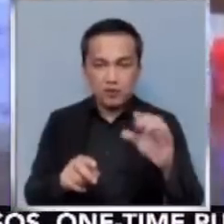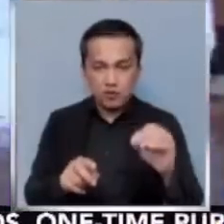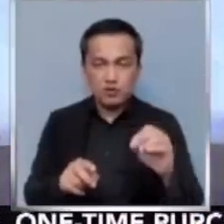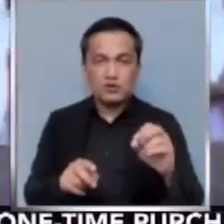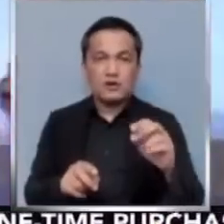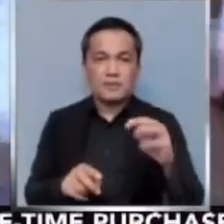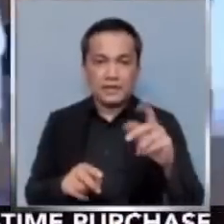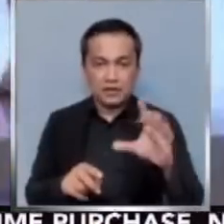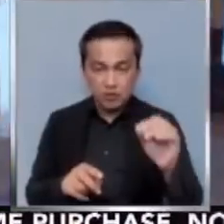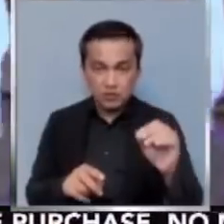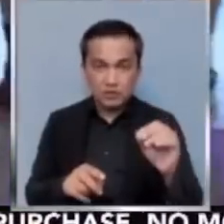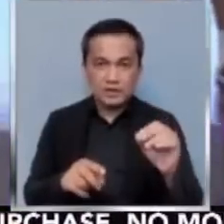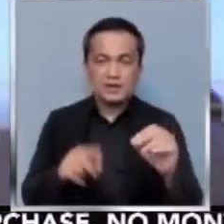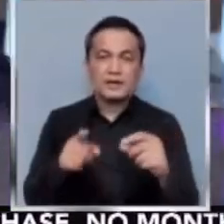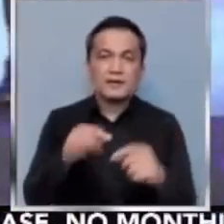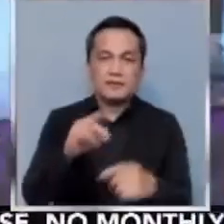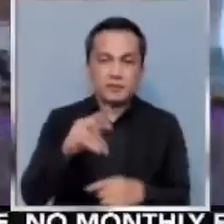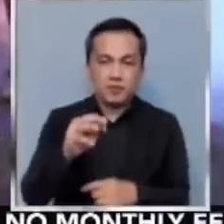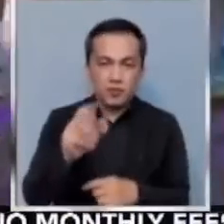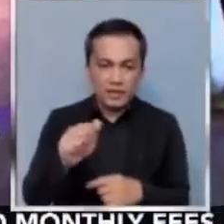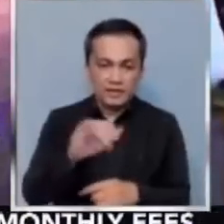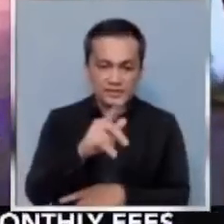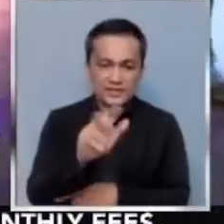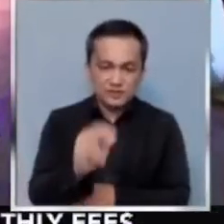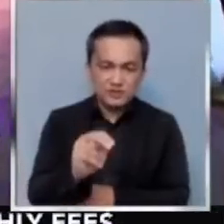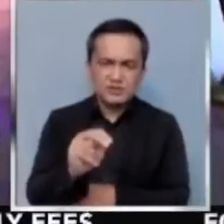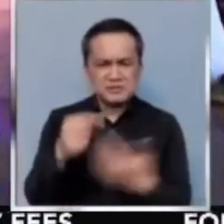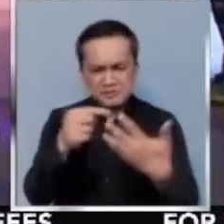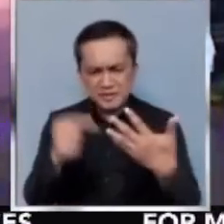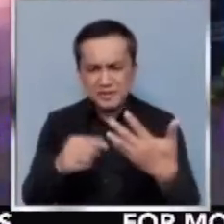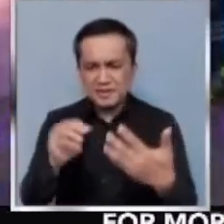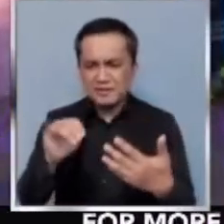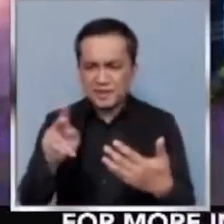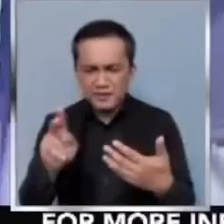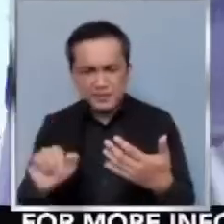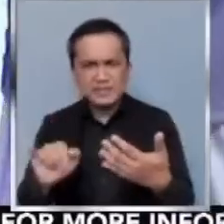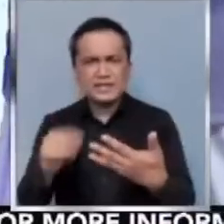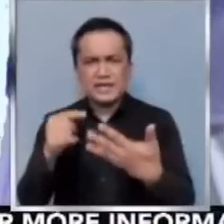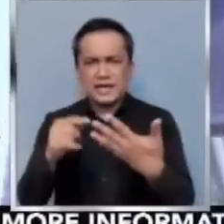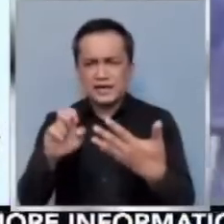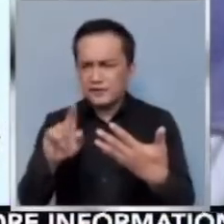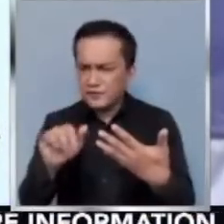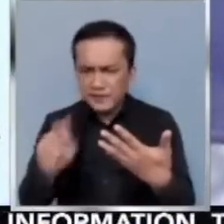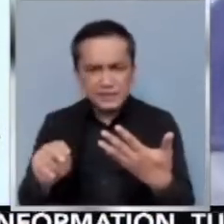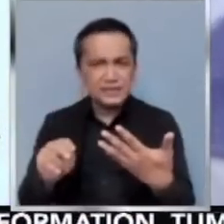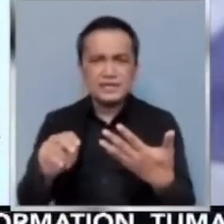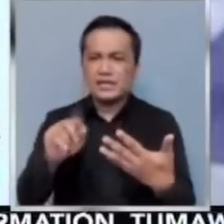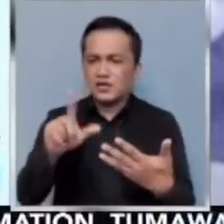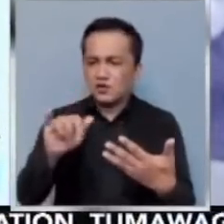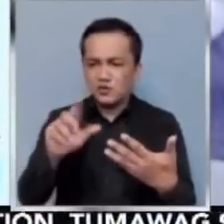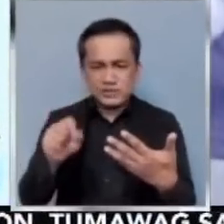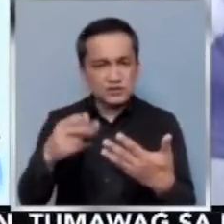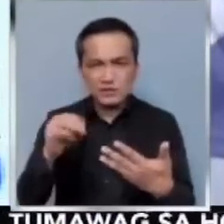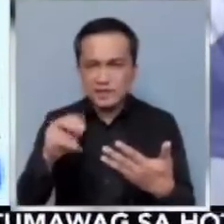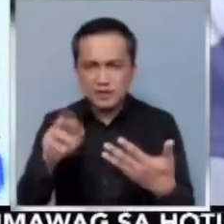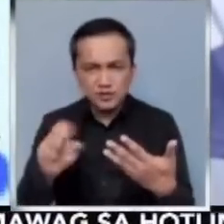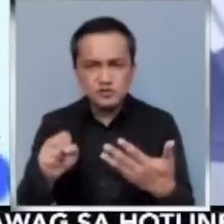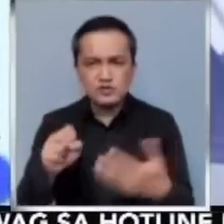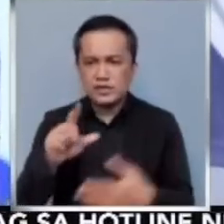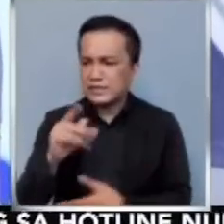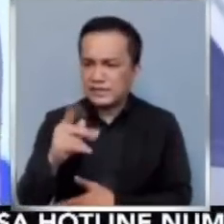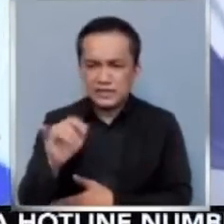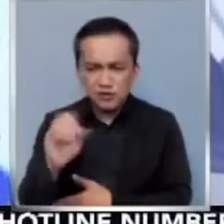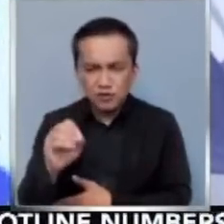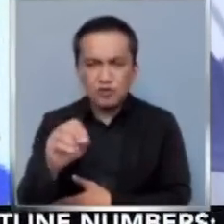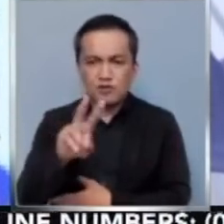kasama sina Jason Abalos, Mavi Legaspi, David Lecauco, Irvin Viandre, Luis Ontiveros, Nikiko at Mix Villasis.